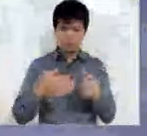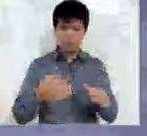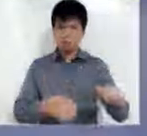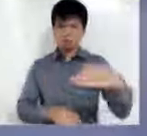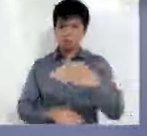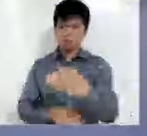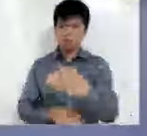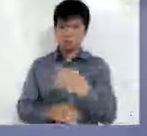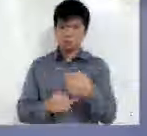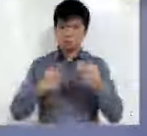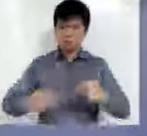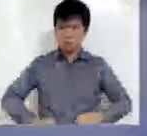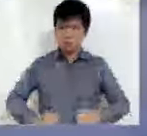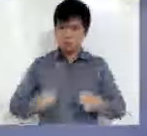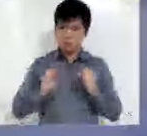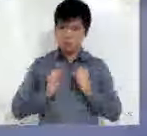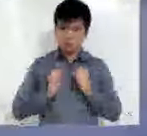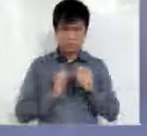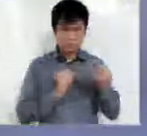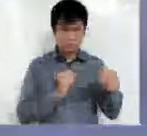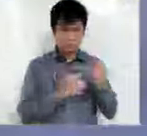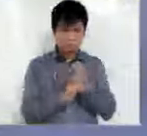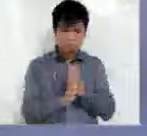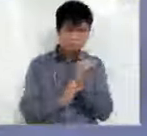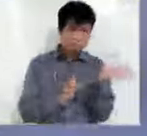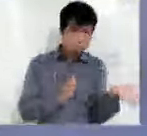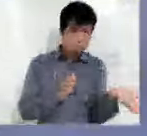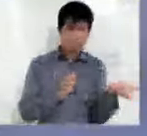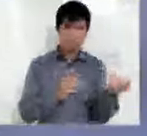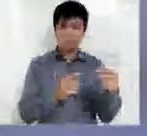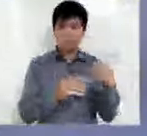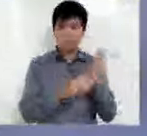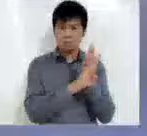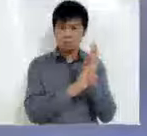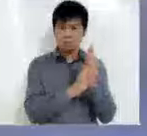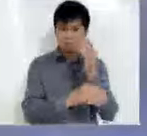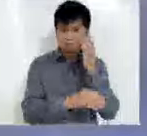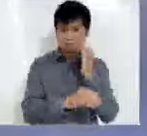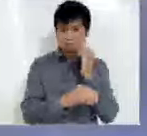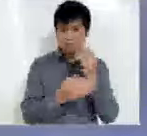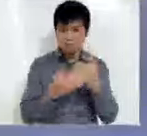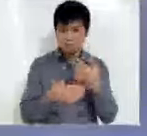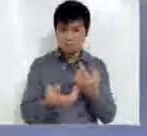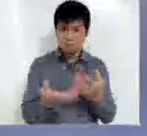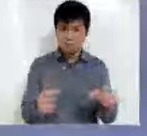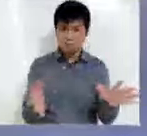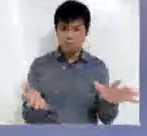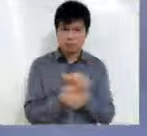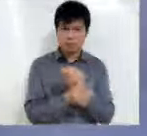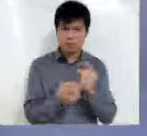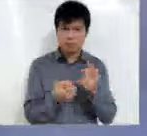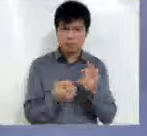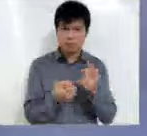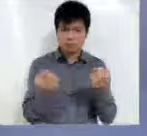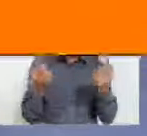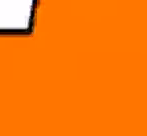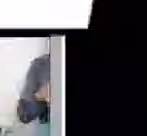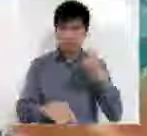survivor ng nahulog na bus ang kanilang karanasan bago ang trahedya. Nasa frontline na balitang yan, si Elaine Fulencio.